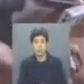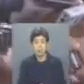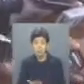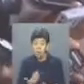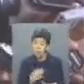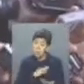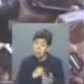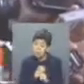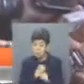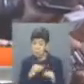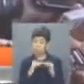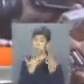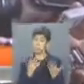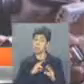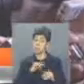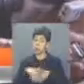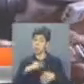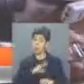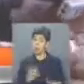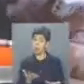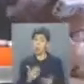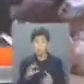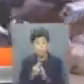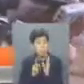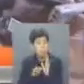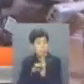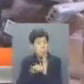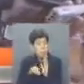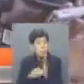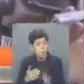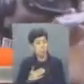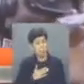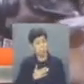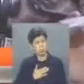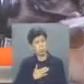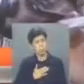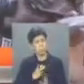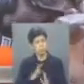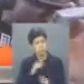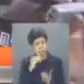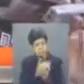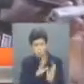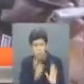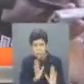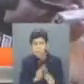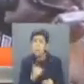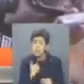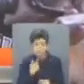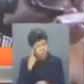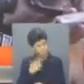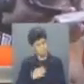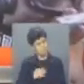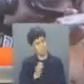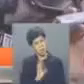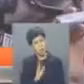ไปจำกัดสิทธิเสรีภาพของประชาชนกฎหมายเขาก็เปิดใ ครผมก็ไม่ได้การจำกัดไม่จำกัดนะแต่ไม่ควรบ